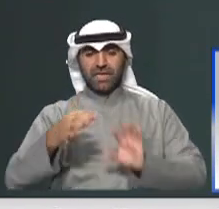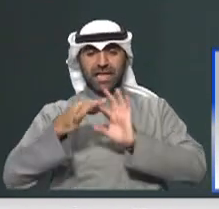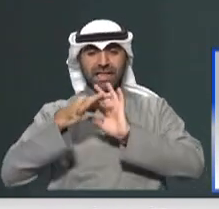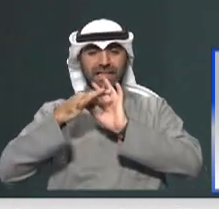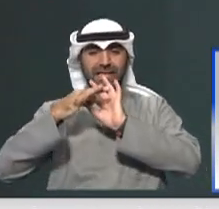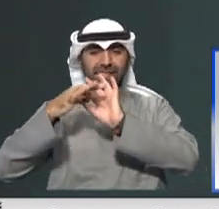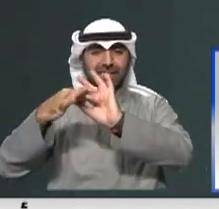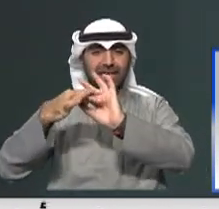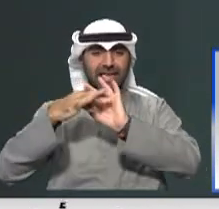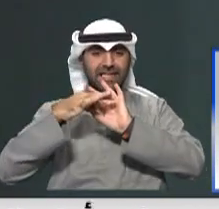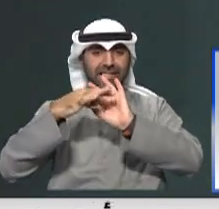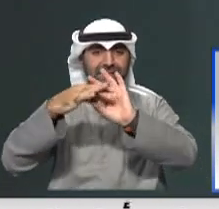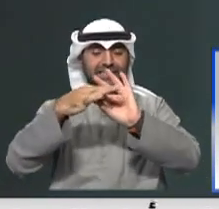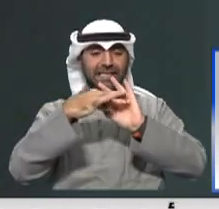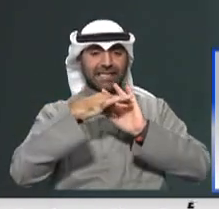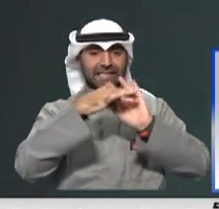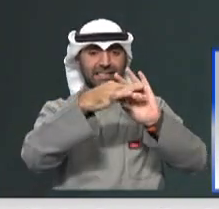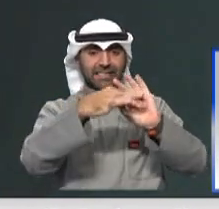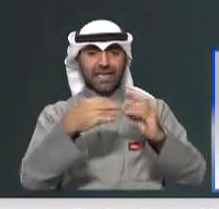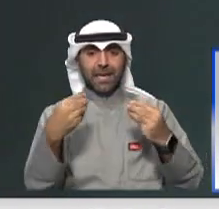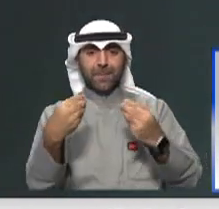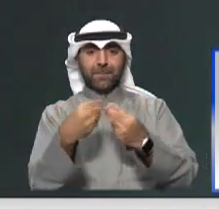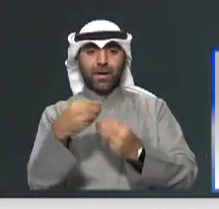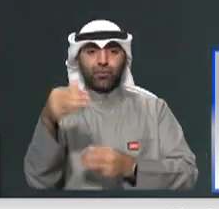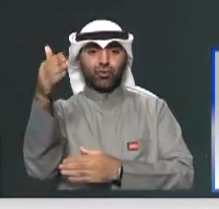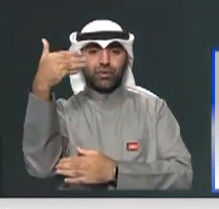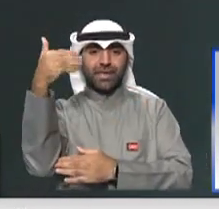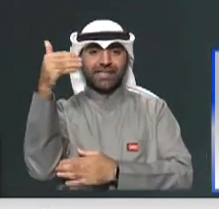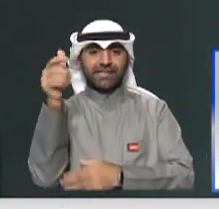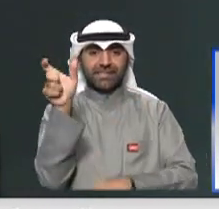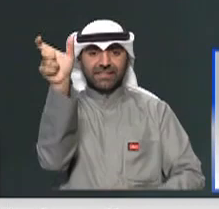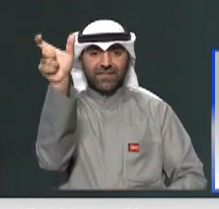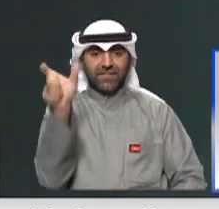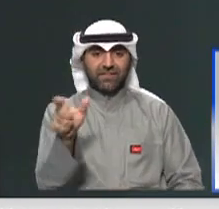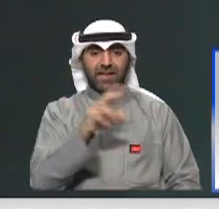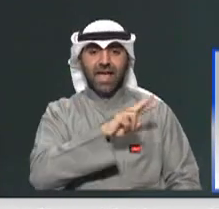محكم كتابه: وجعلناكم شعوبا وقبائل لتعارفوا.